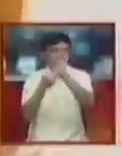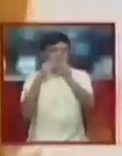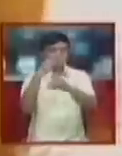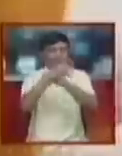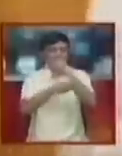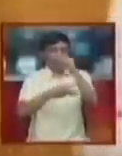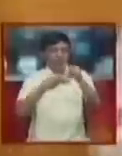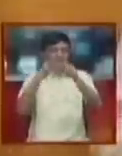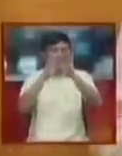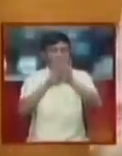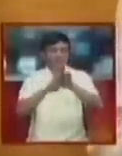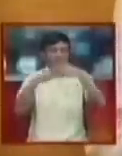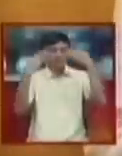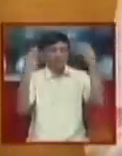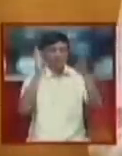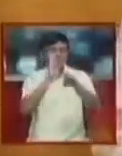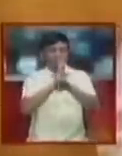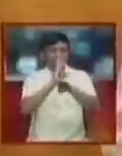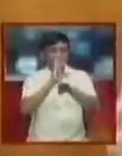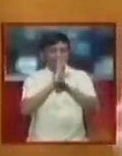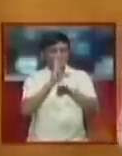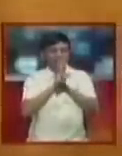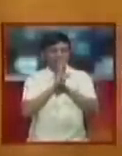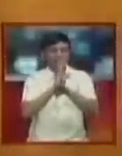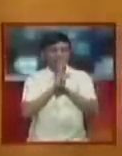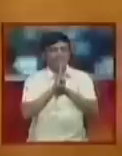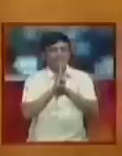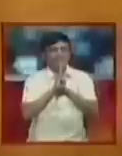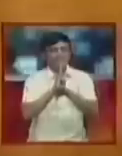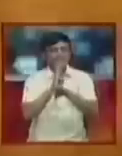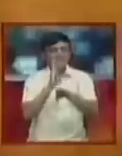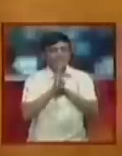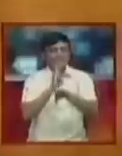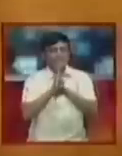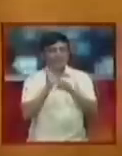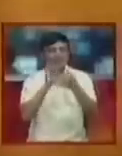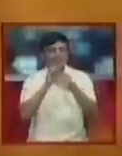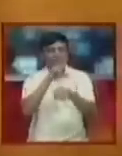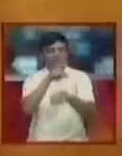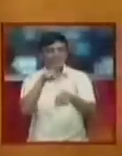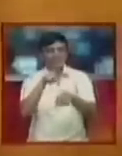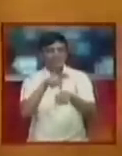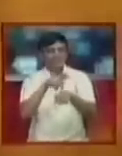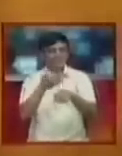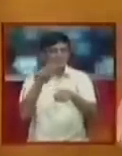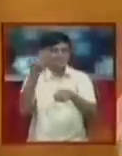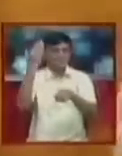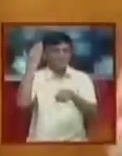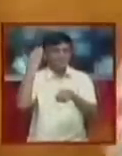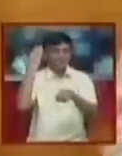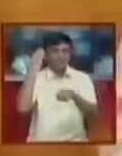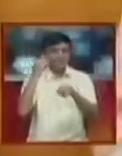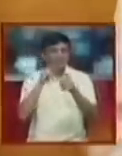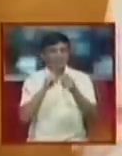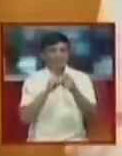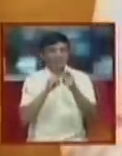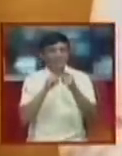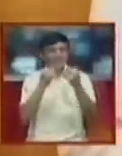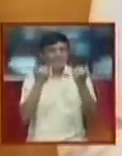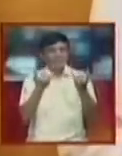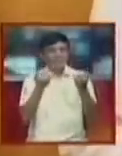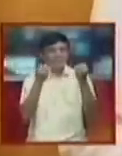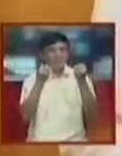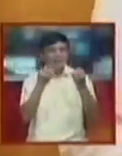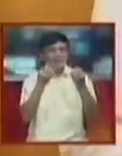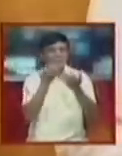open for business under new management na ang Pilipinas. Ang dating sick man of Asia, ngayon punong-puno na